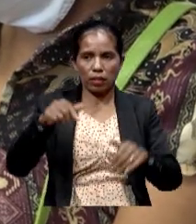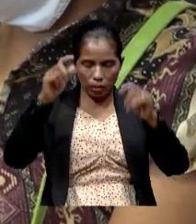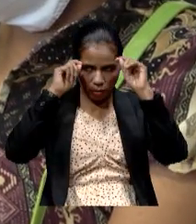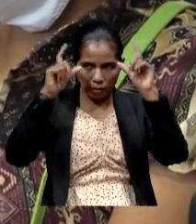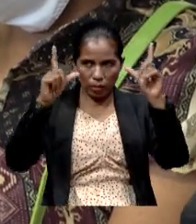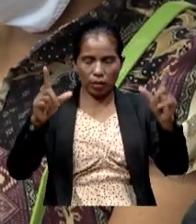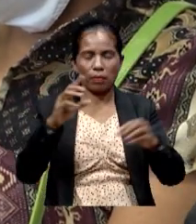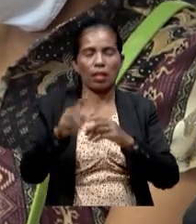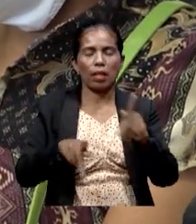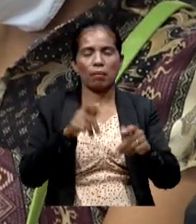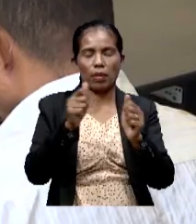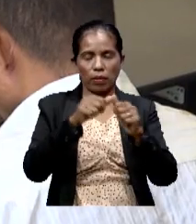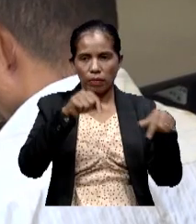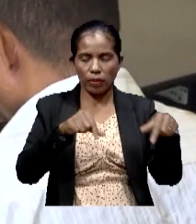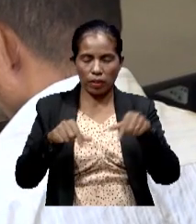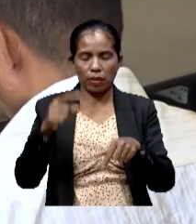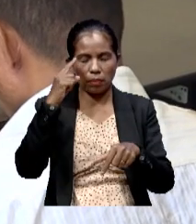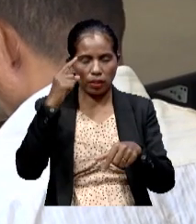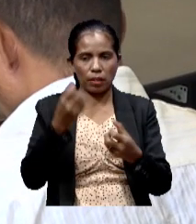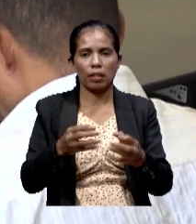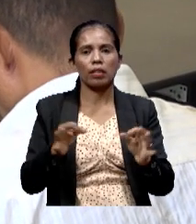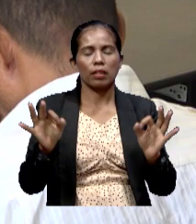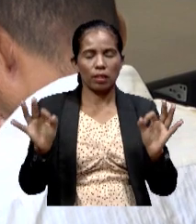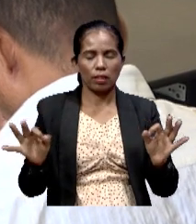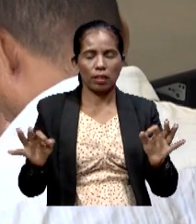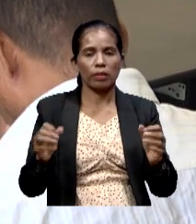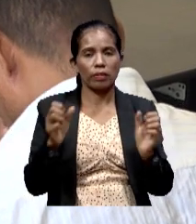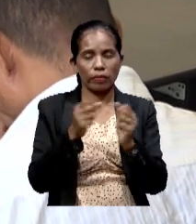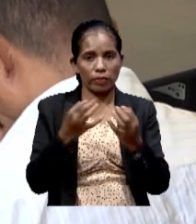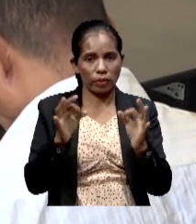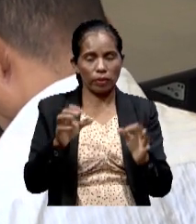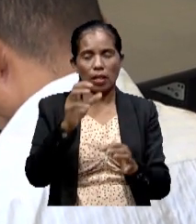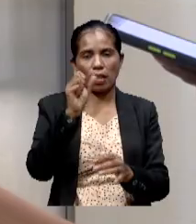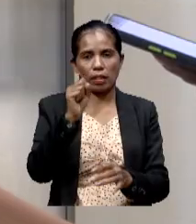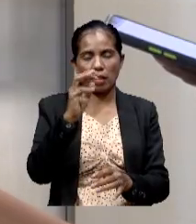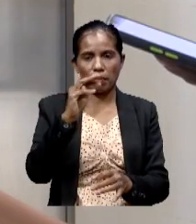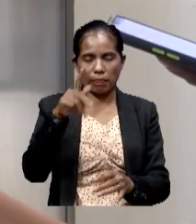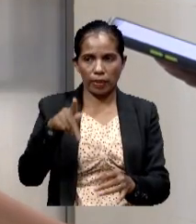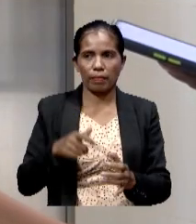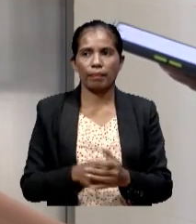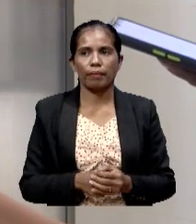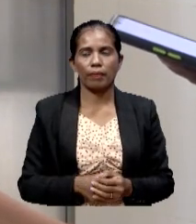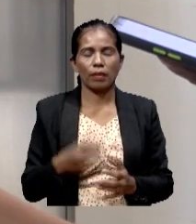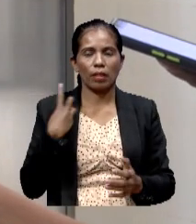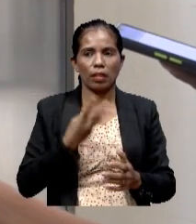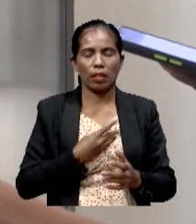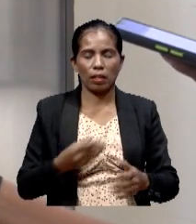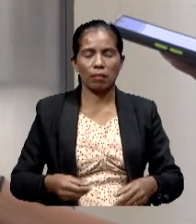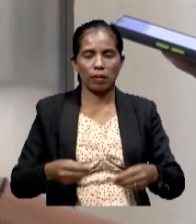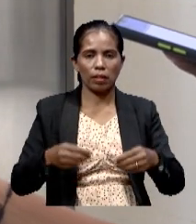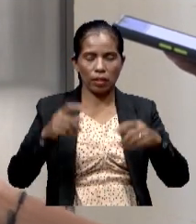ba deficiensi matang sira nebe remata ona ia ensino recorrente. Koordinasi di Kementerian Pendidikan Timor